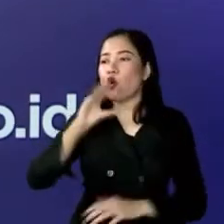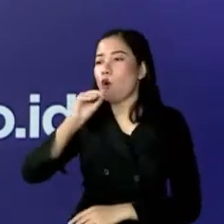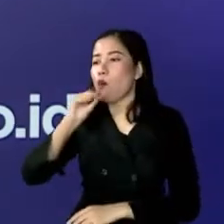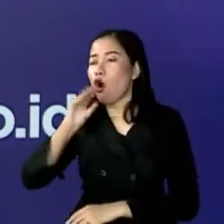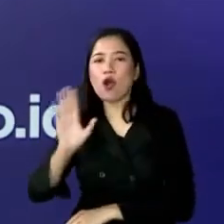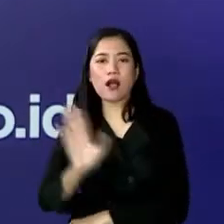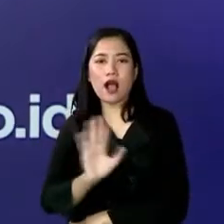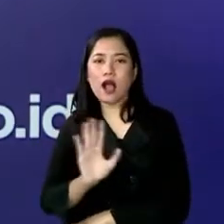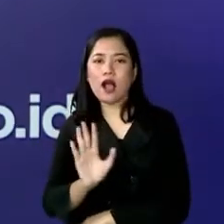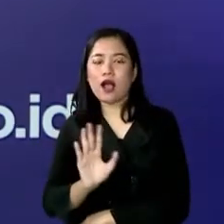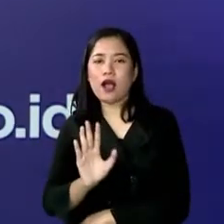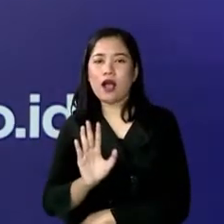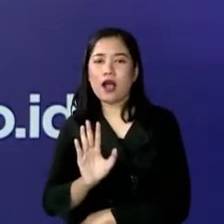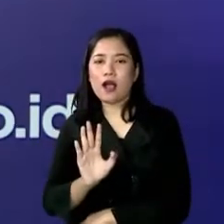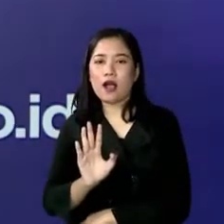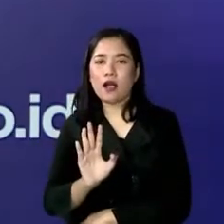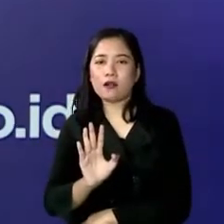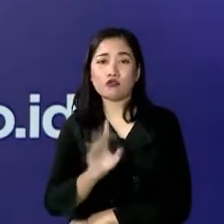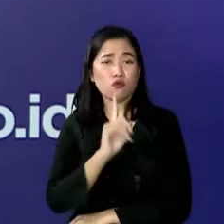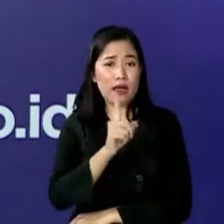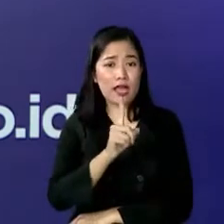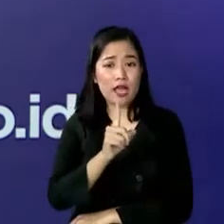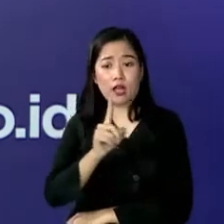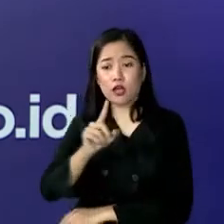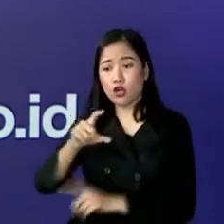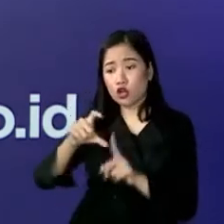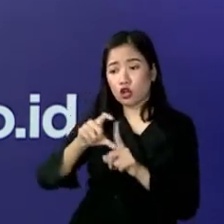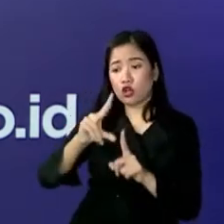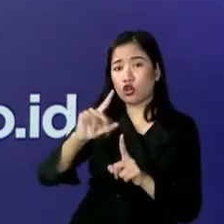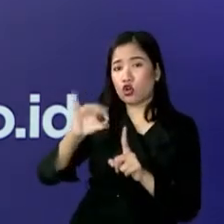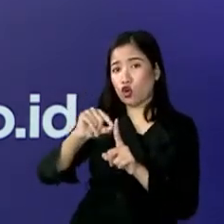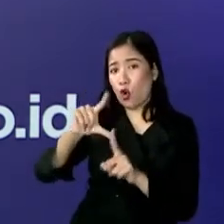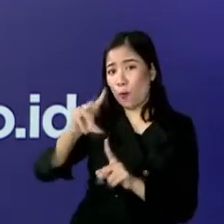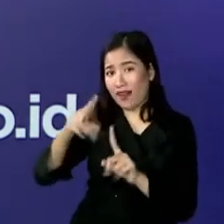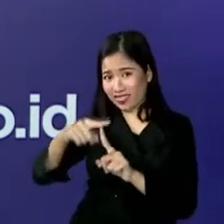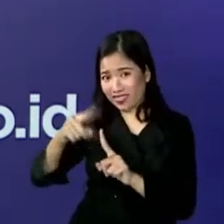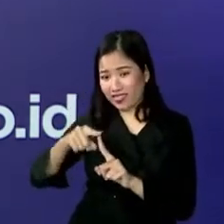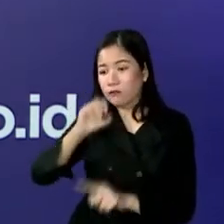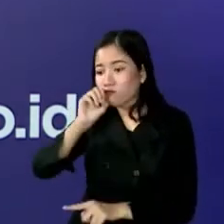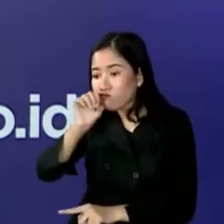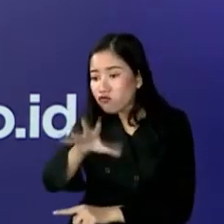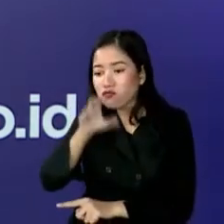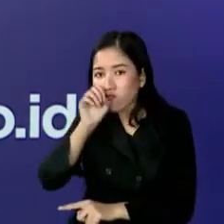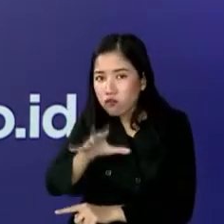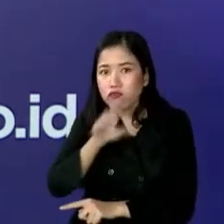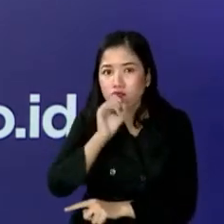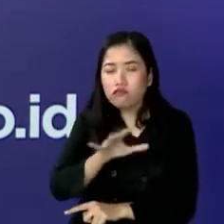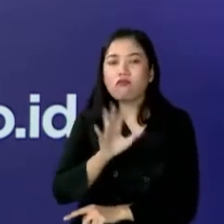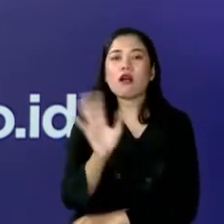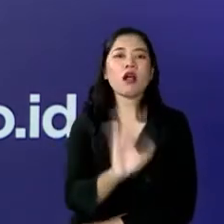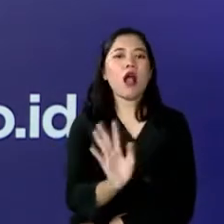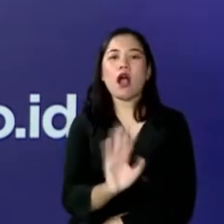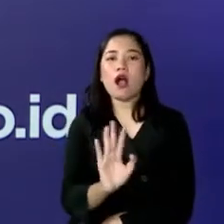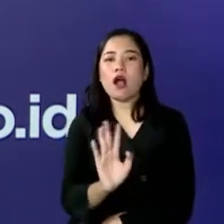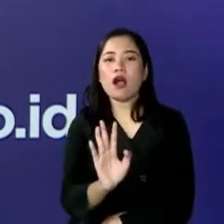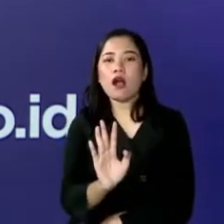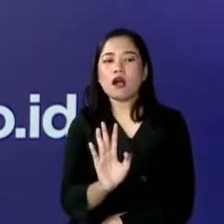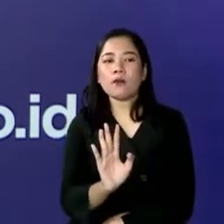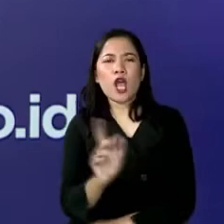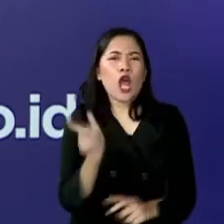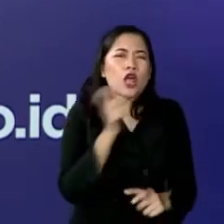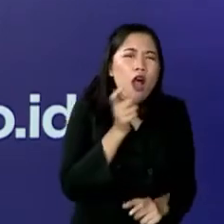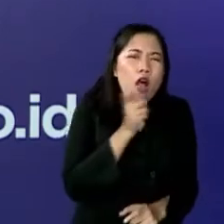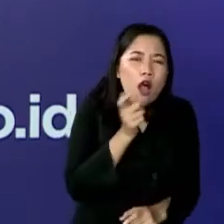supaya tidak apa namanya droplet keluar ludah nanti menular in orang tidak